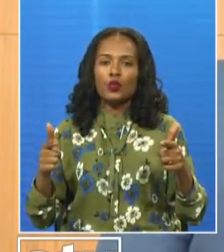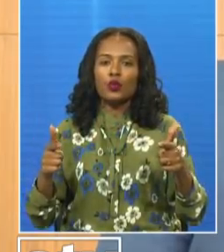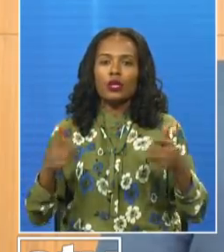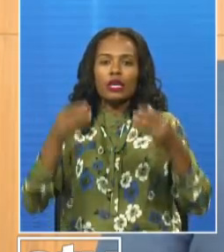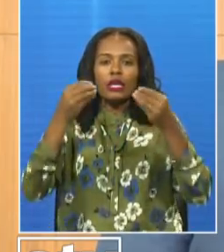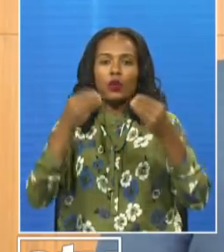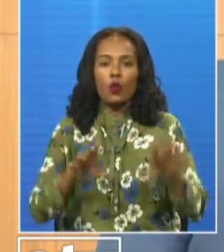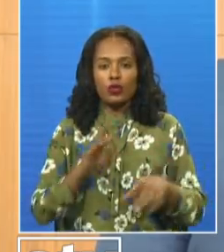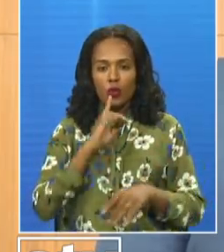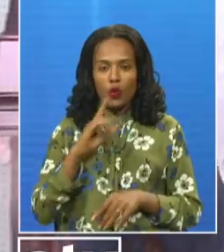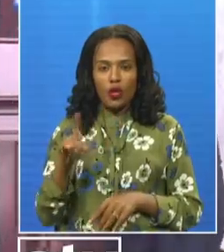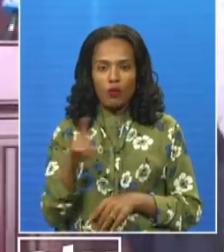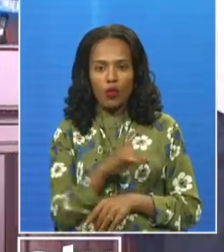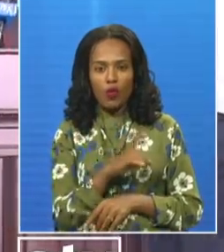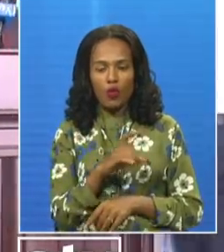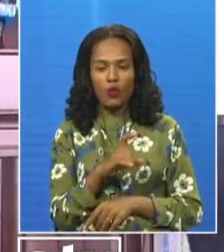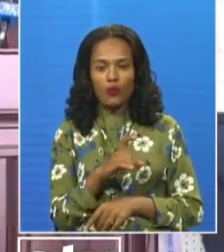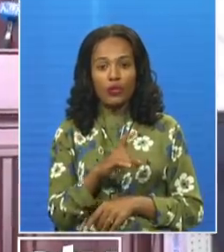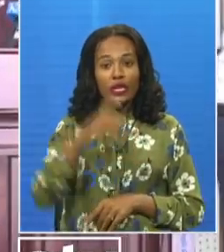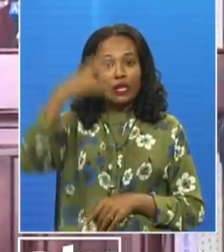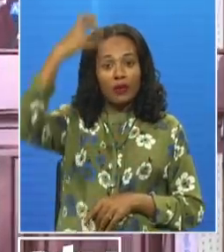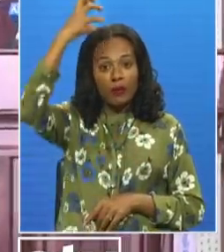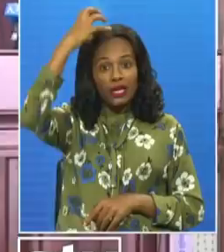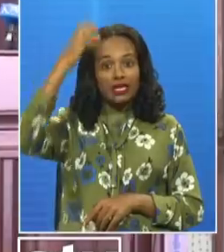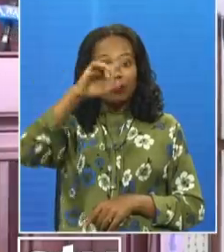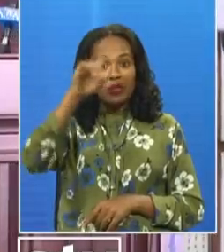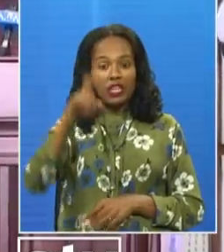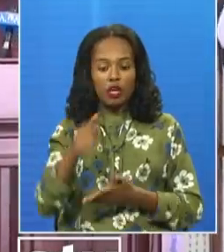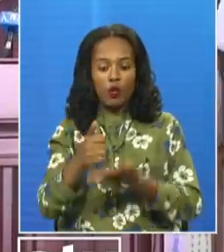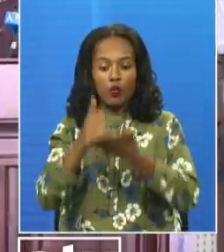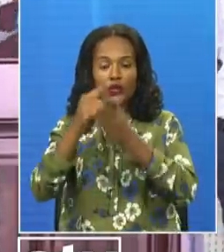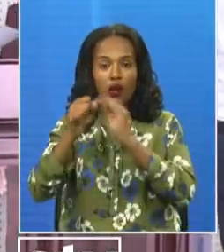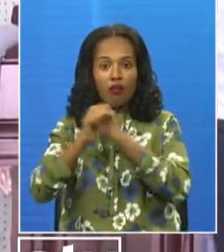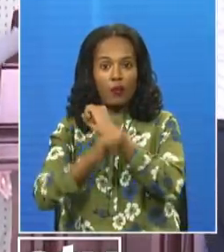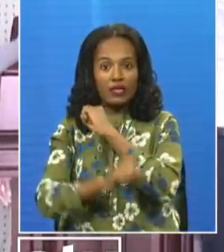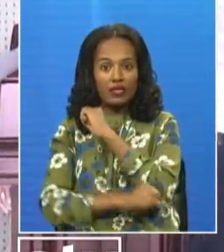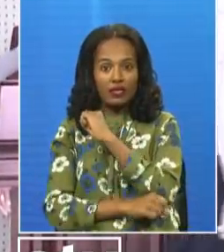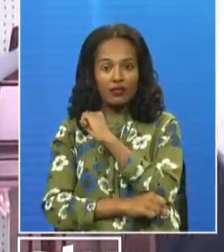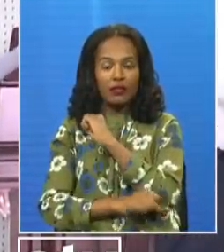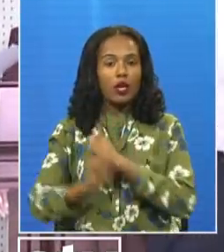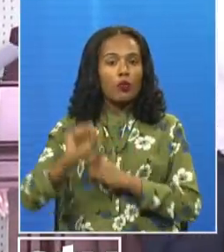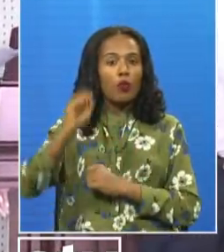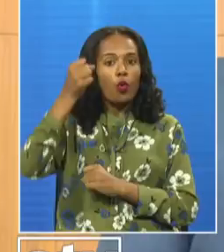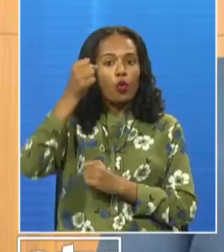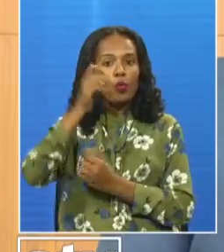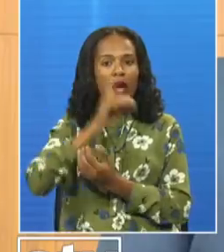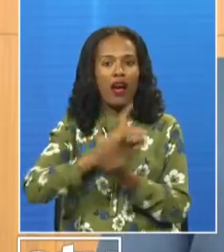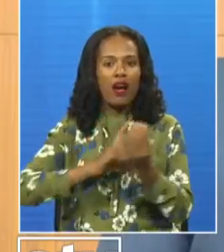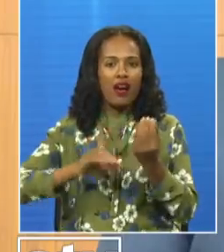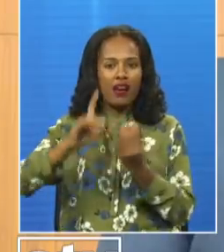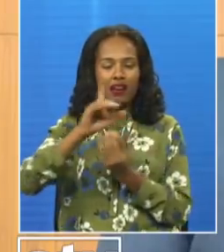ሎዝ ነው የሚሆነው እና መንግስትም በጠየቀው ድጋፍ መሰረት በኦሮሚያ ክልል